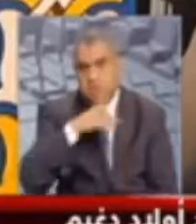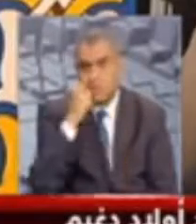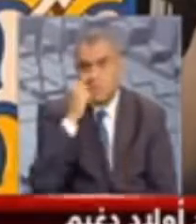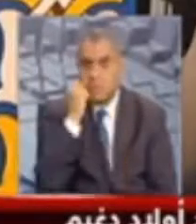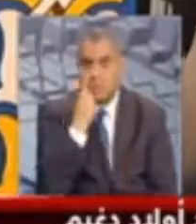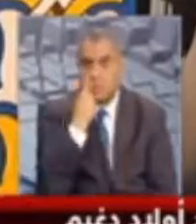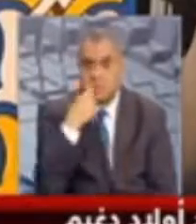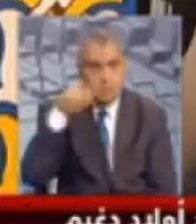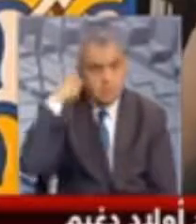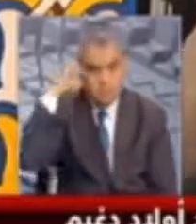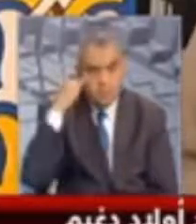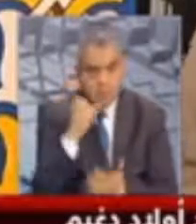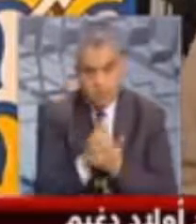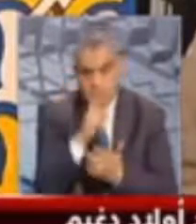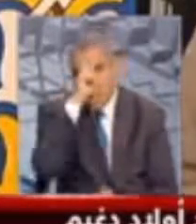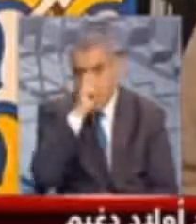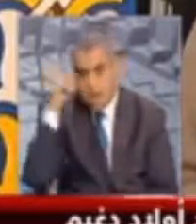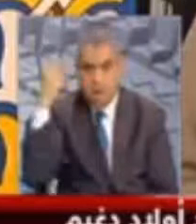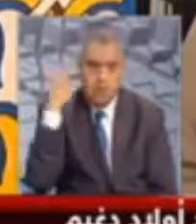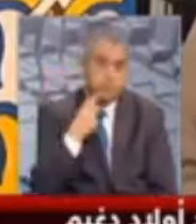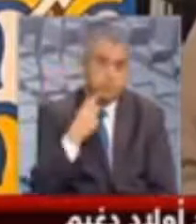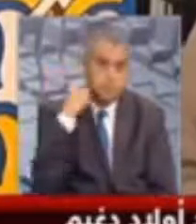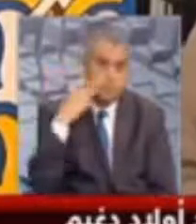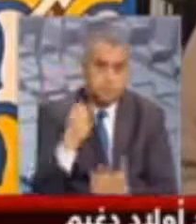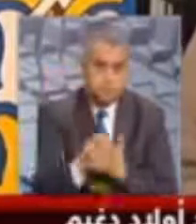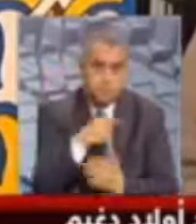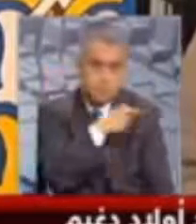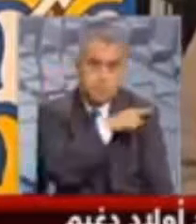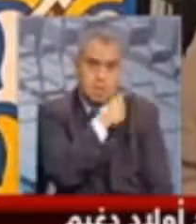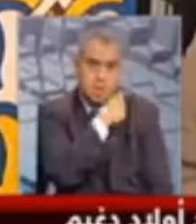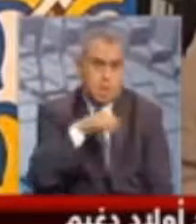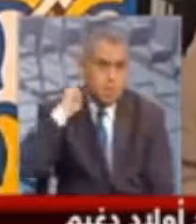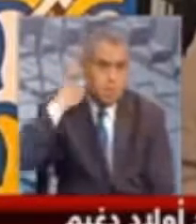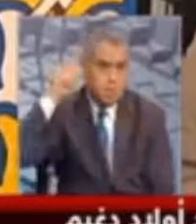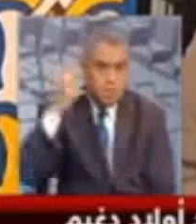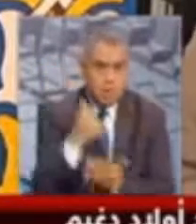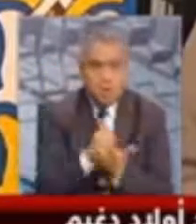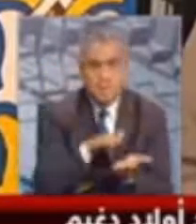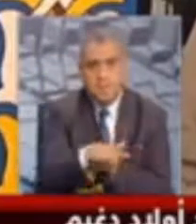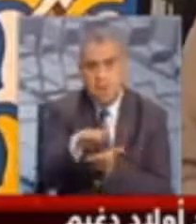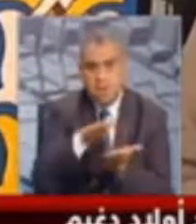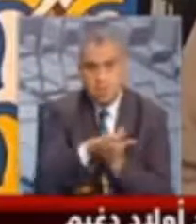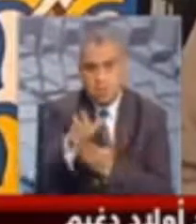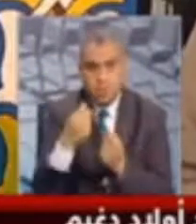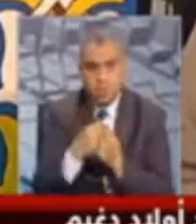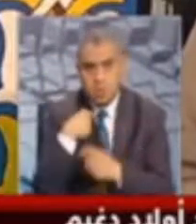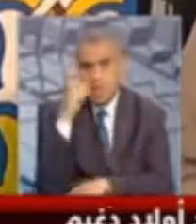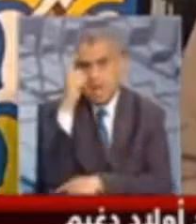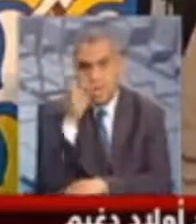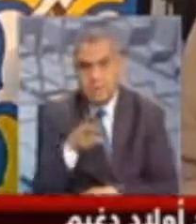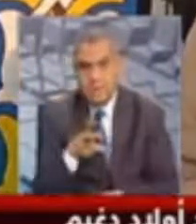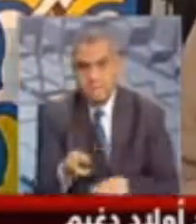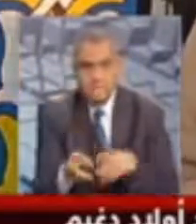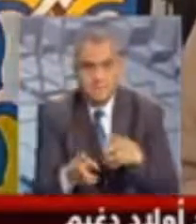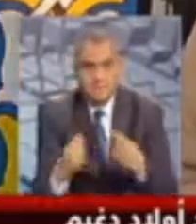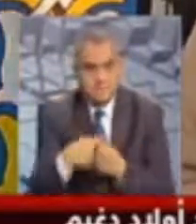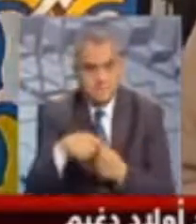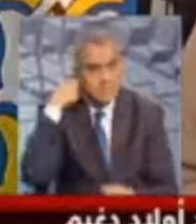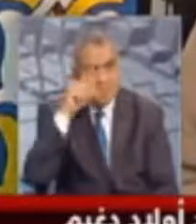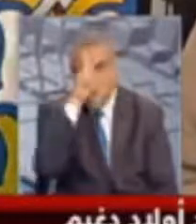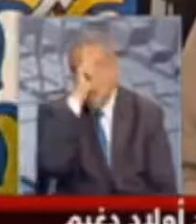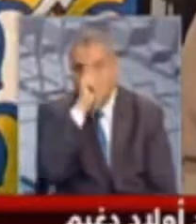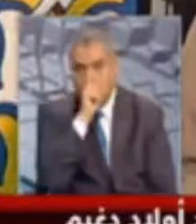الدين مفرح وزير الأوقاف السوداني والسيد اللواء خالد شعيب محافظ مطروح بافتتاح هذا المسجد برفقة معالي